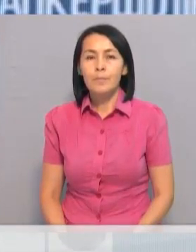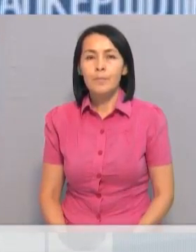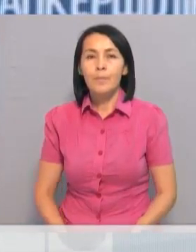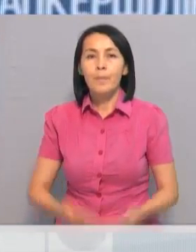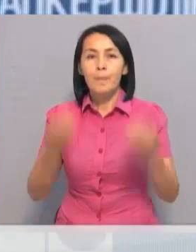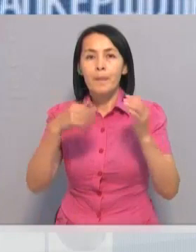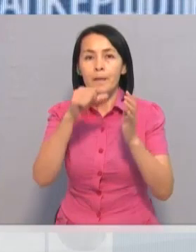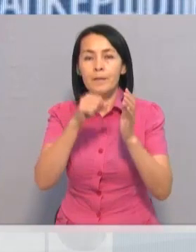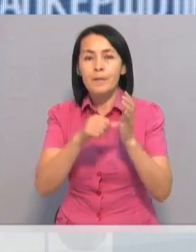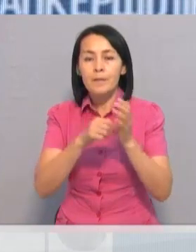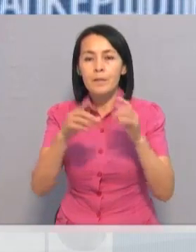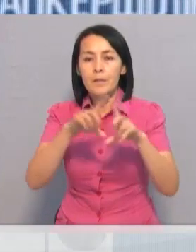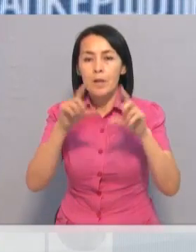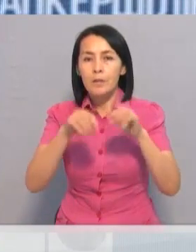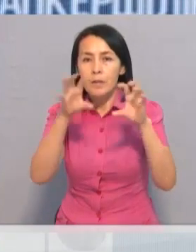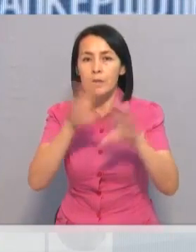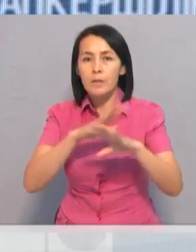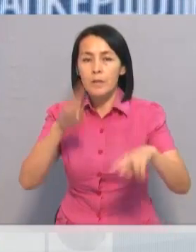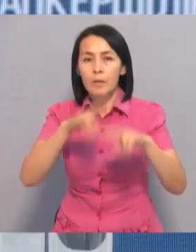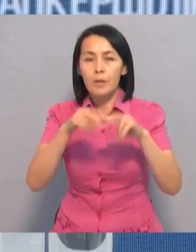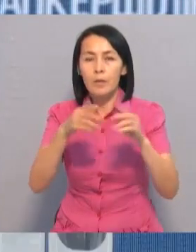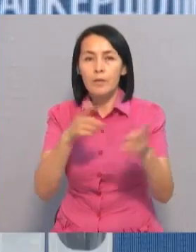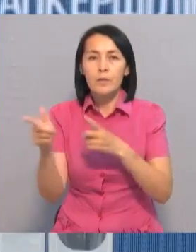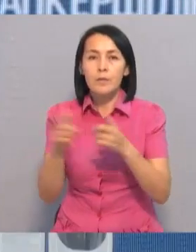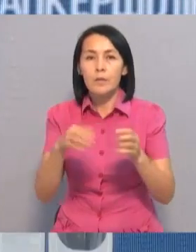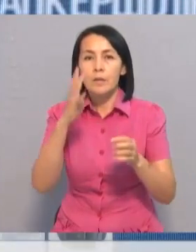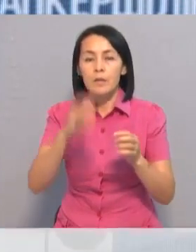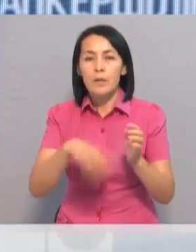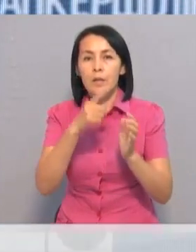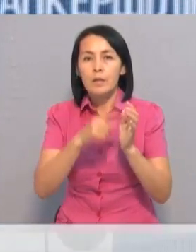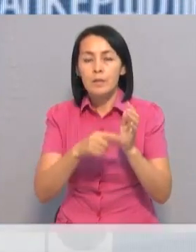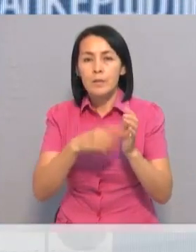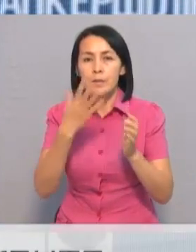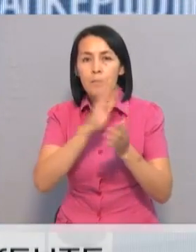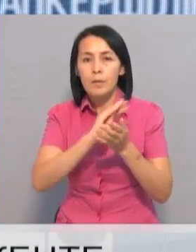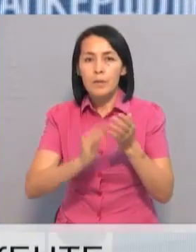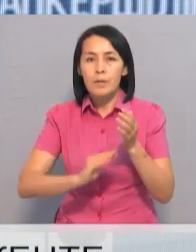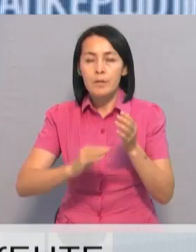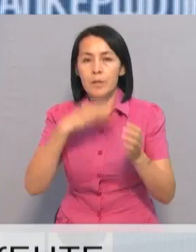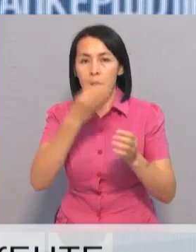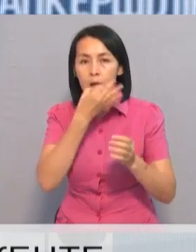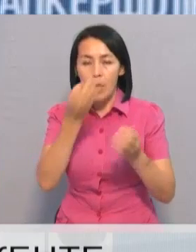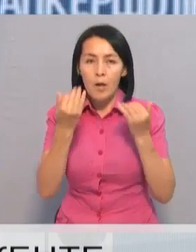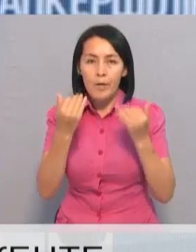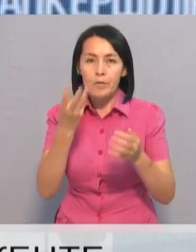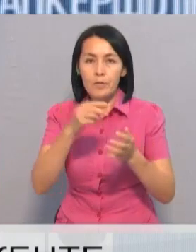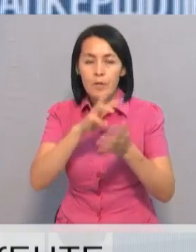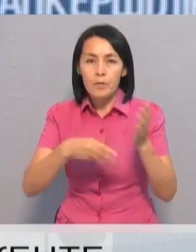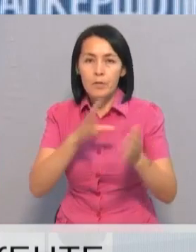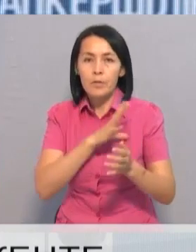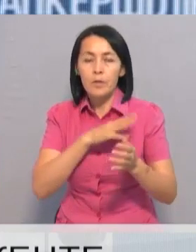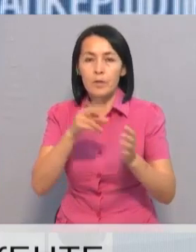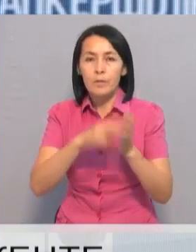На 165 объектов незаконного строительства оформлено 475 протоколов об административной ответственности. Сумма штрафа